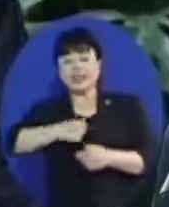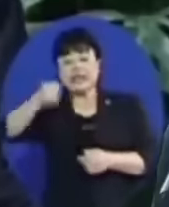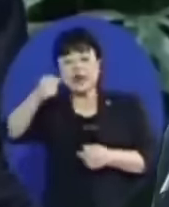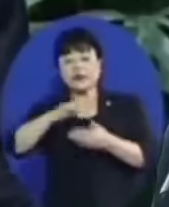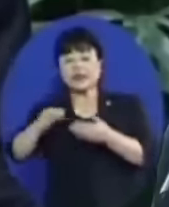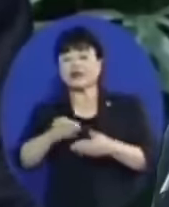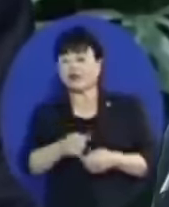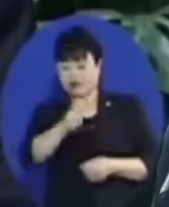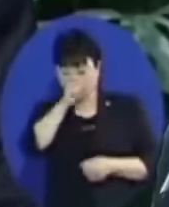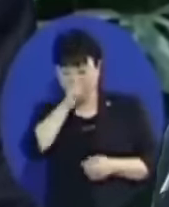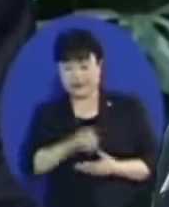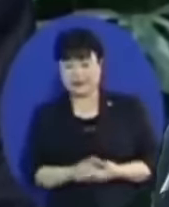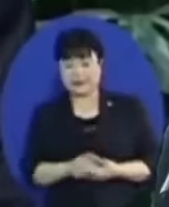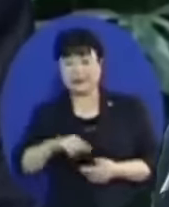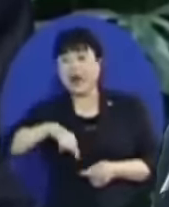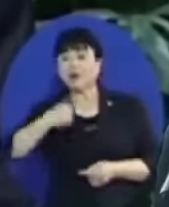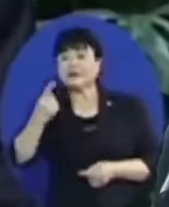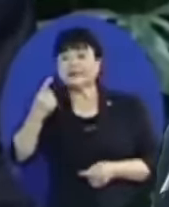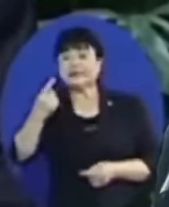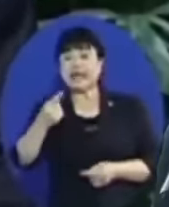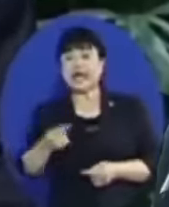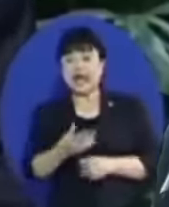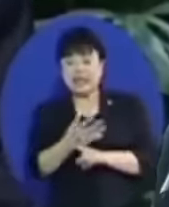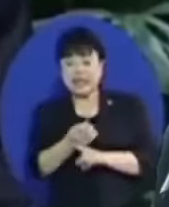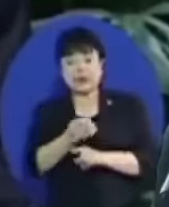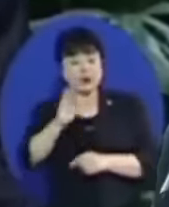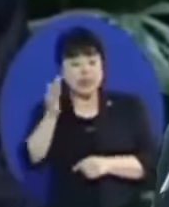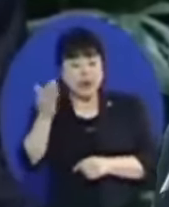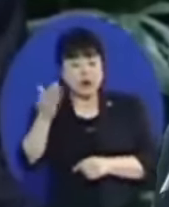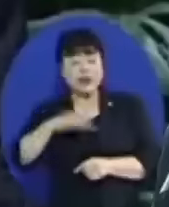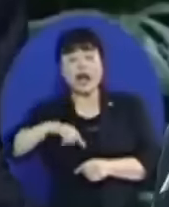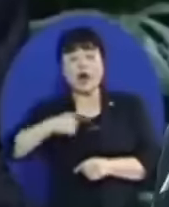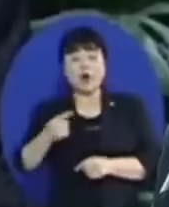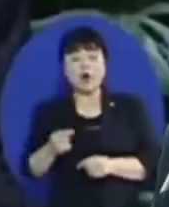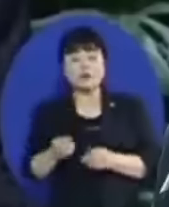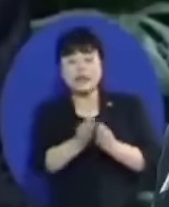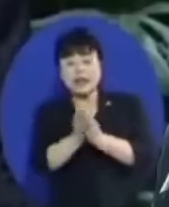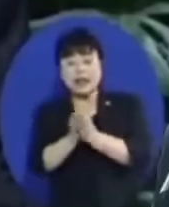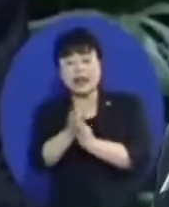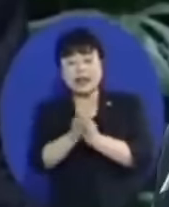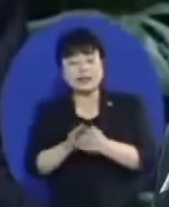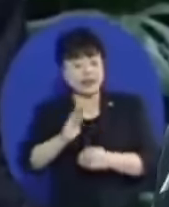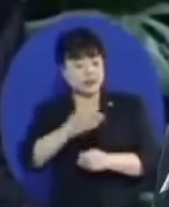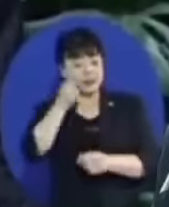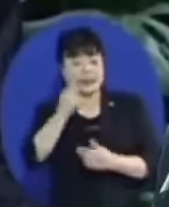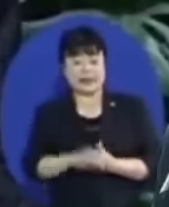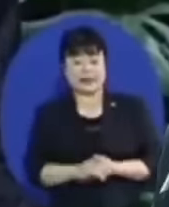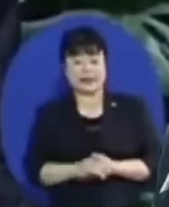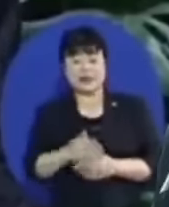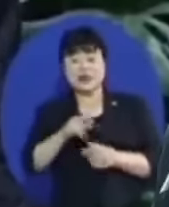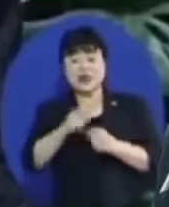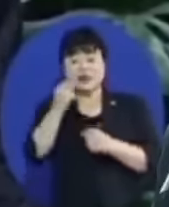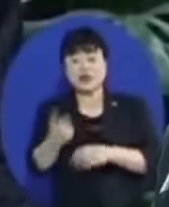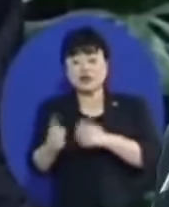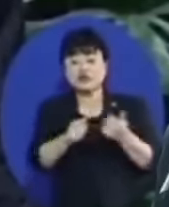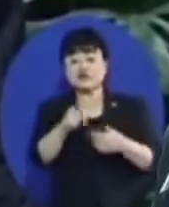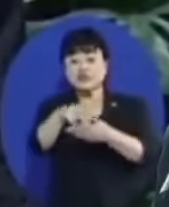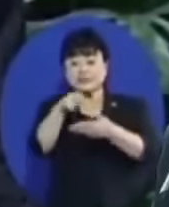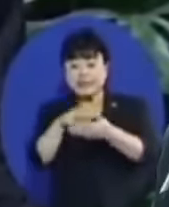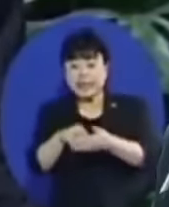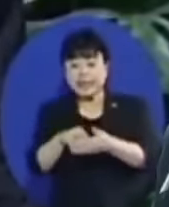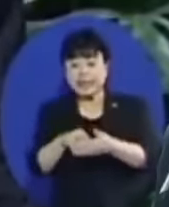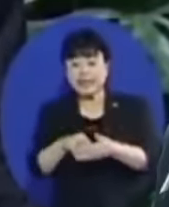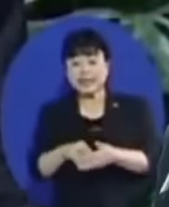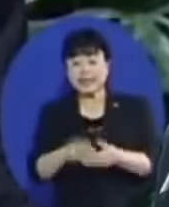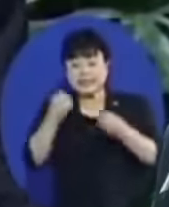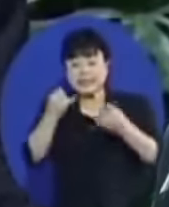문제지 내가 스스로 다이아몬드가 되고 내가 스스로 사파이어가 될 수는 없습니다. 영원히 죽을 수밖에 없는 우리가